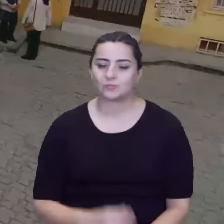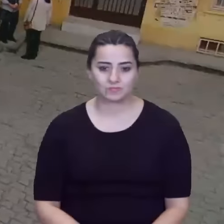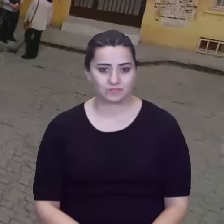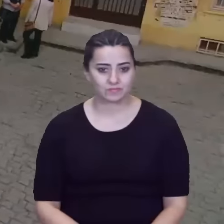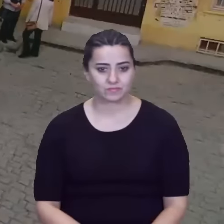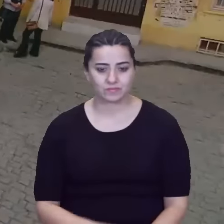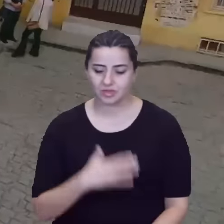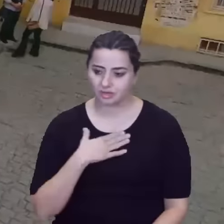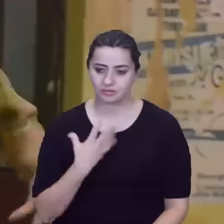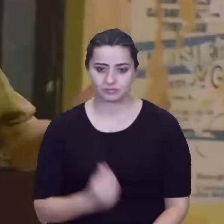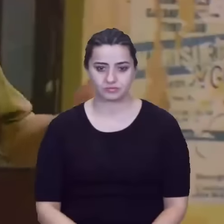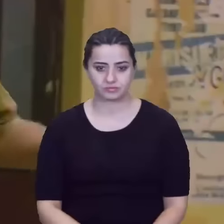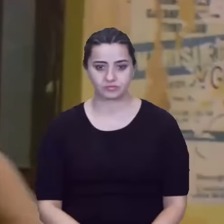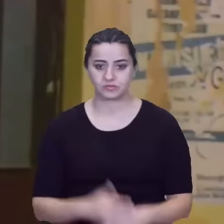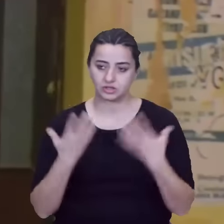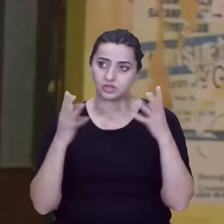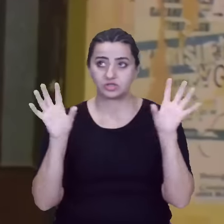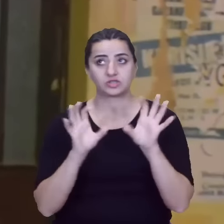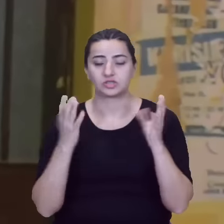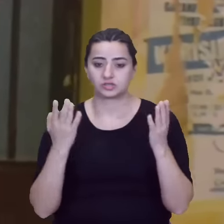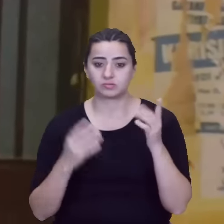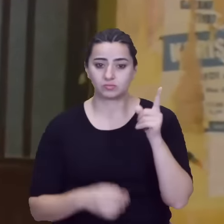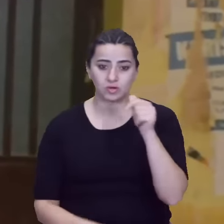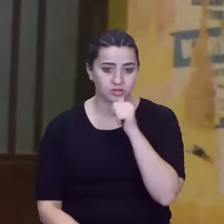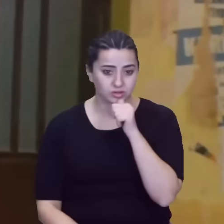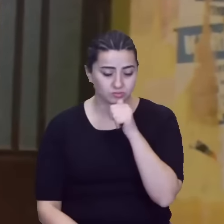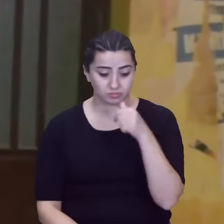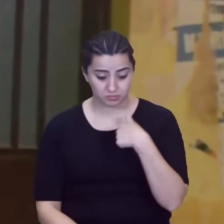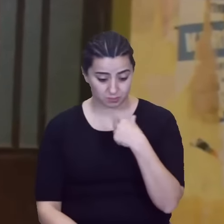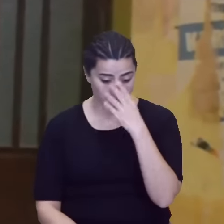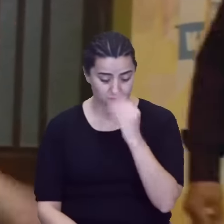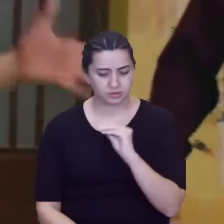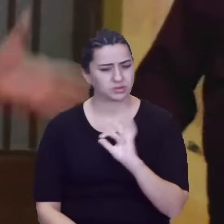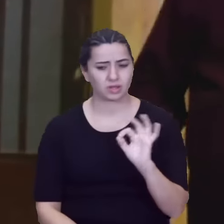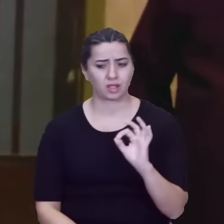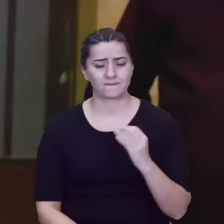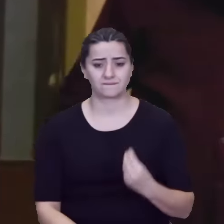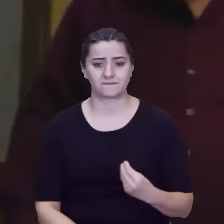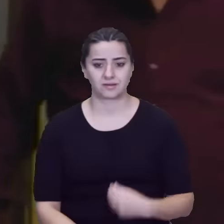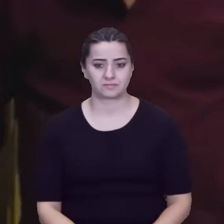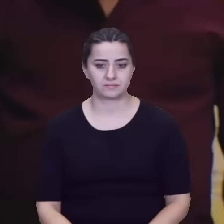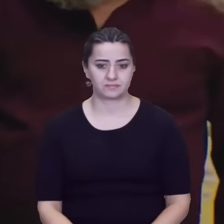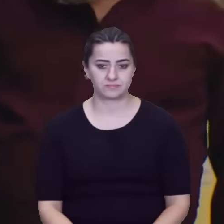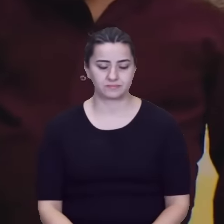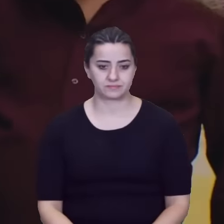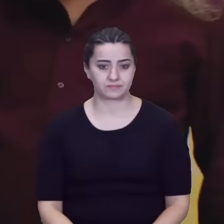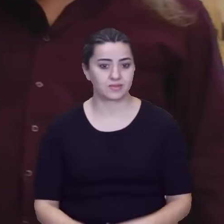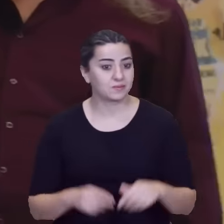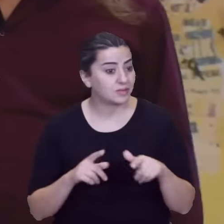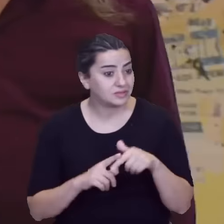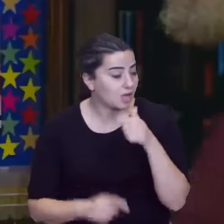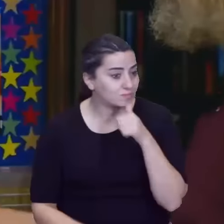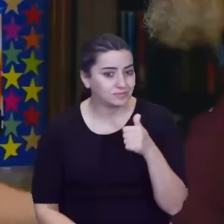Tabii. Estağfurullah. İnşallah çeker ya. Ya şu adamın gözüne girsem var ya, başka hiçbir şey istemiyorum. Aa! Basri